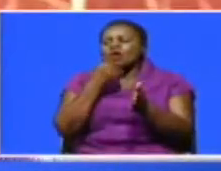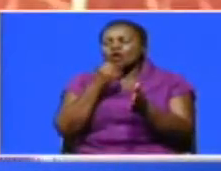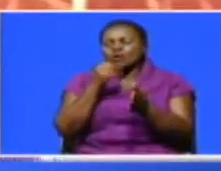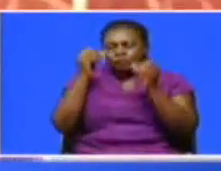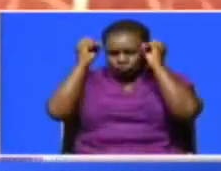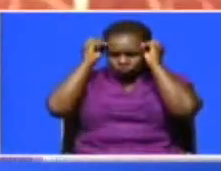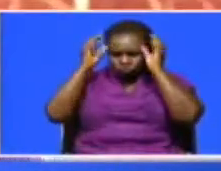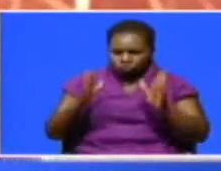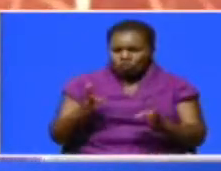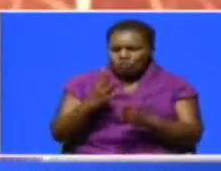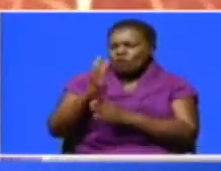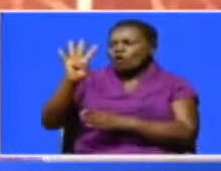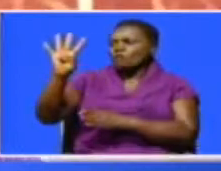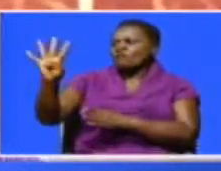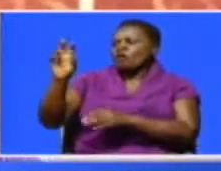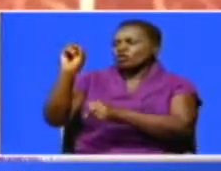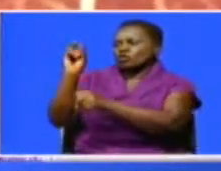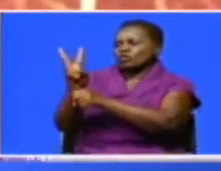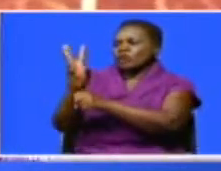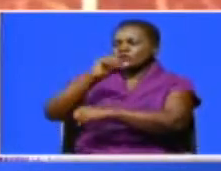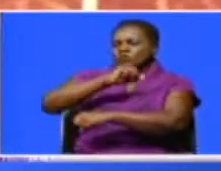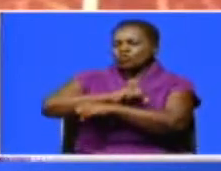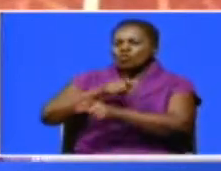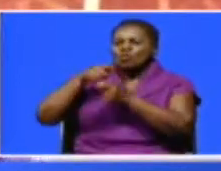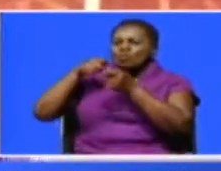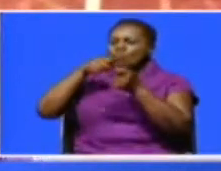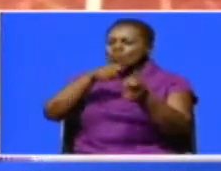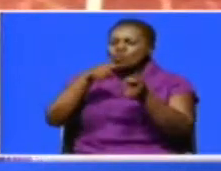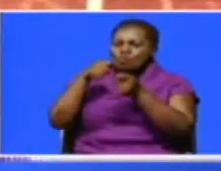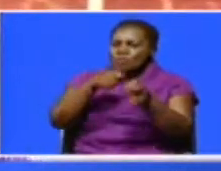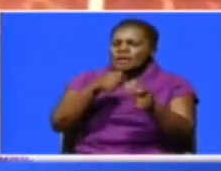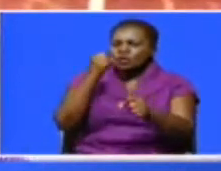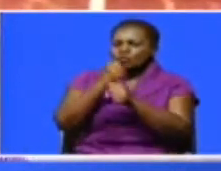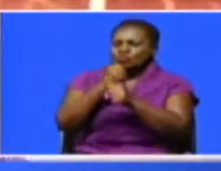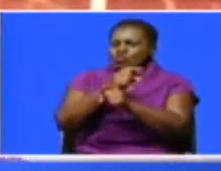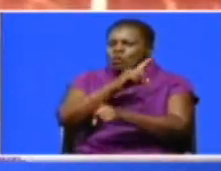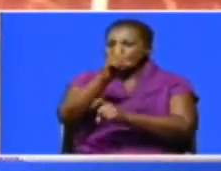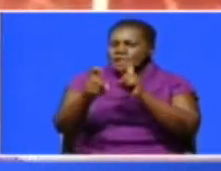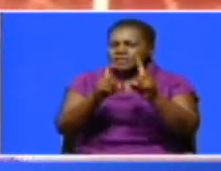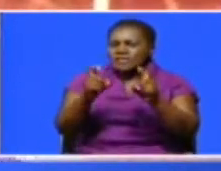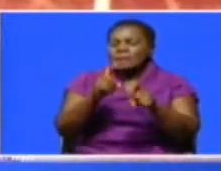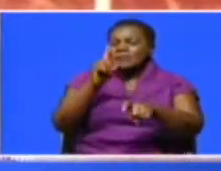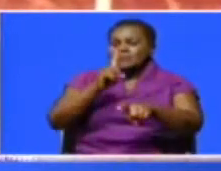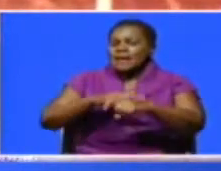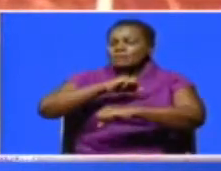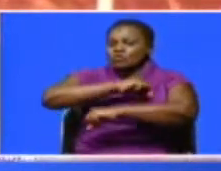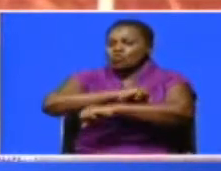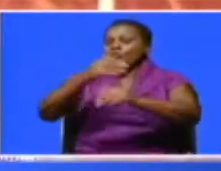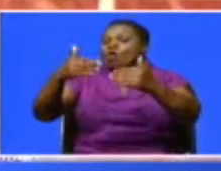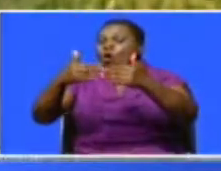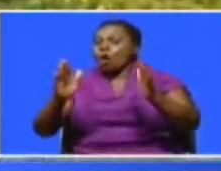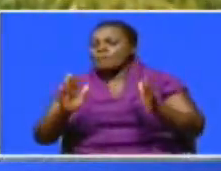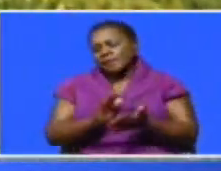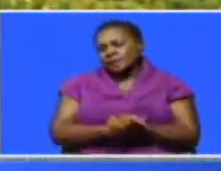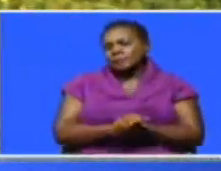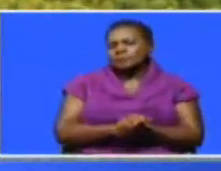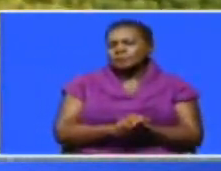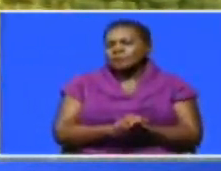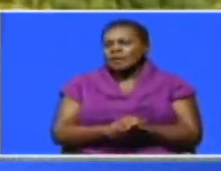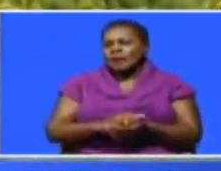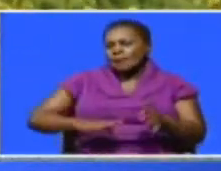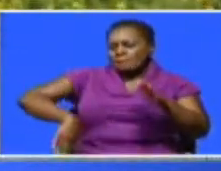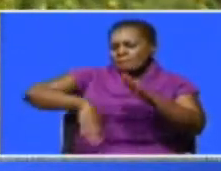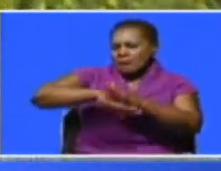mwanafunzi wa kidato cha 4 shule ya upili ya St. Peter's, anayetarajia kufanya KCSE wakati shule zitakapofunguliwa. Boli